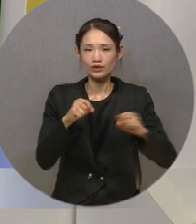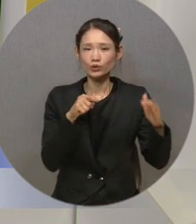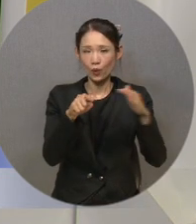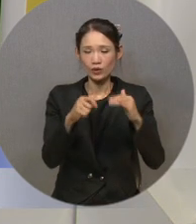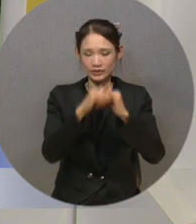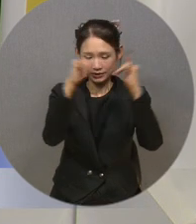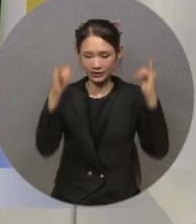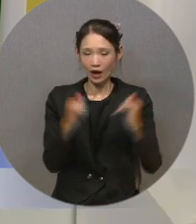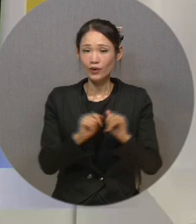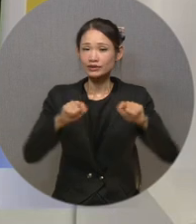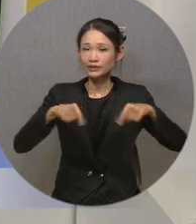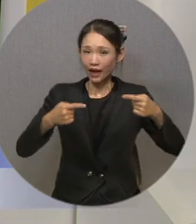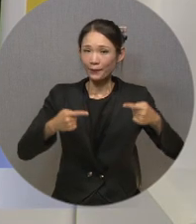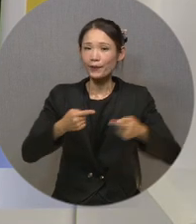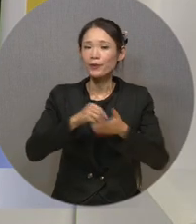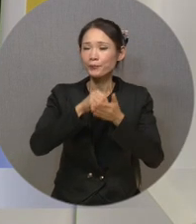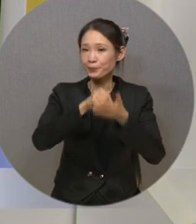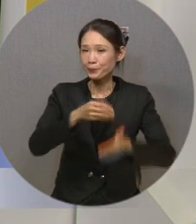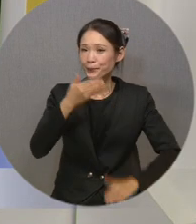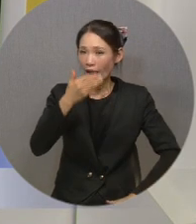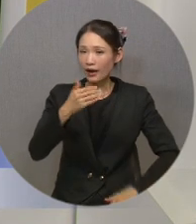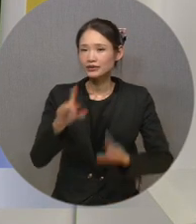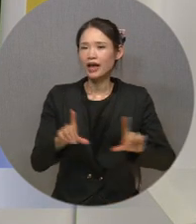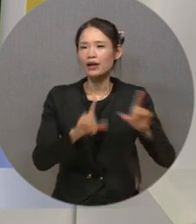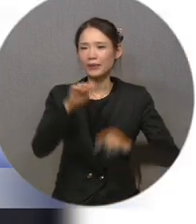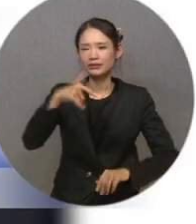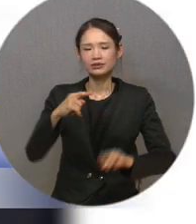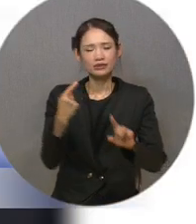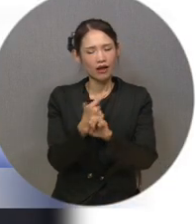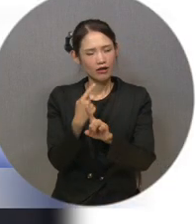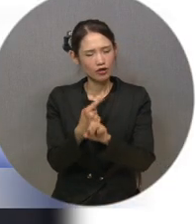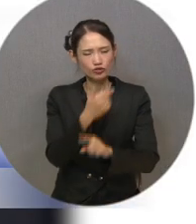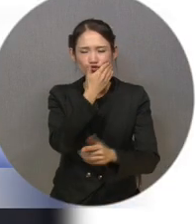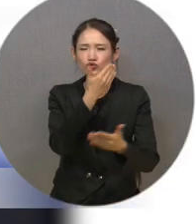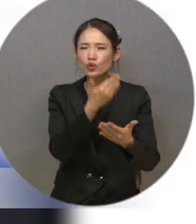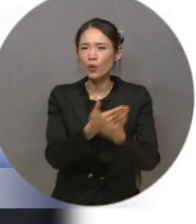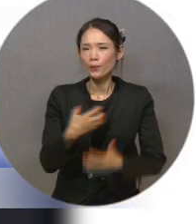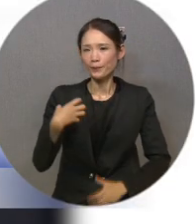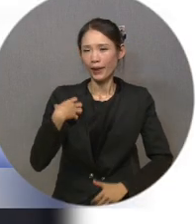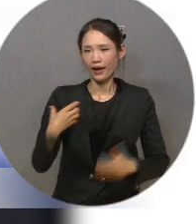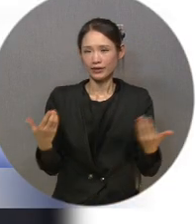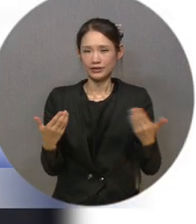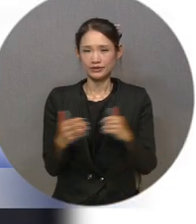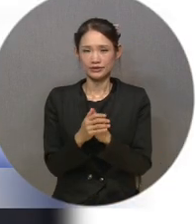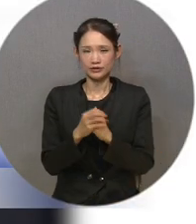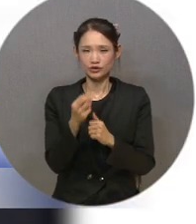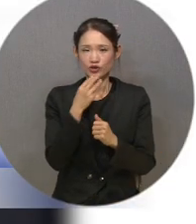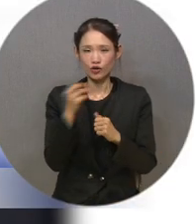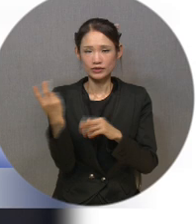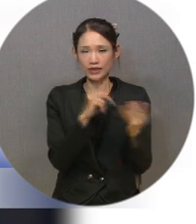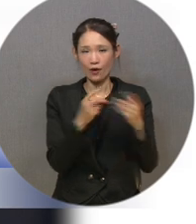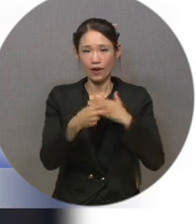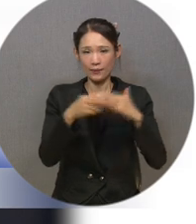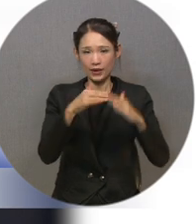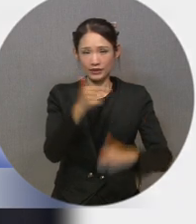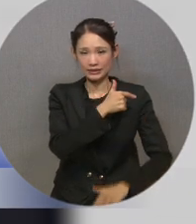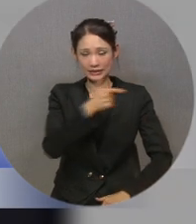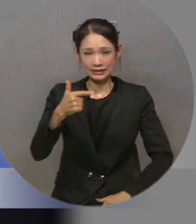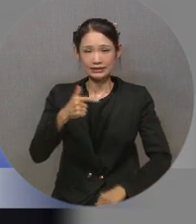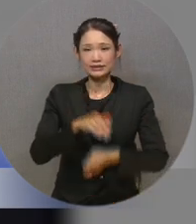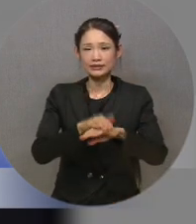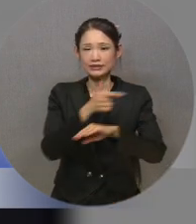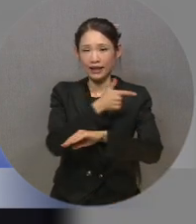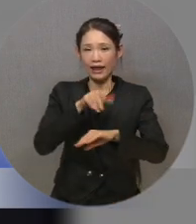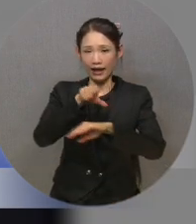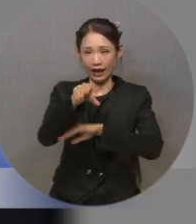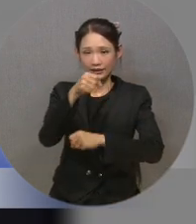가능하게 해 삶의 질 개선에 중요한 역할을 할 수 있는데요. 서울재활병원이 국내 한 대형 자동차 생산